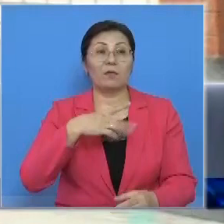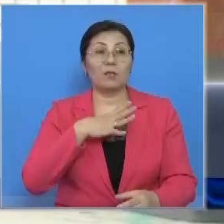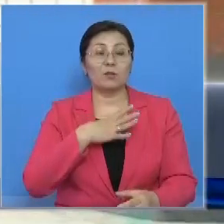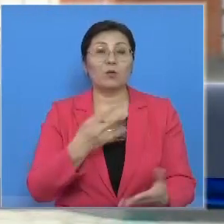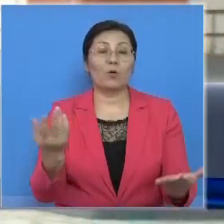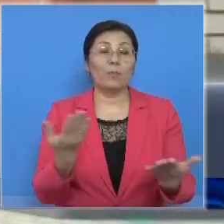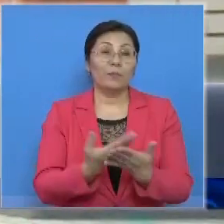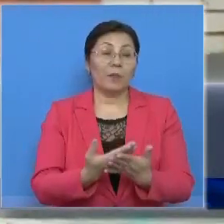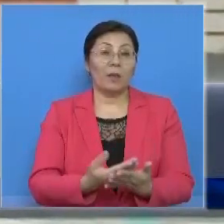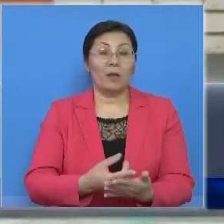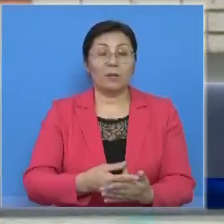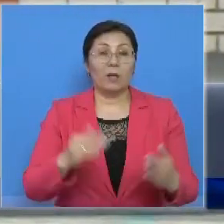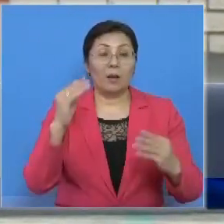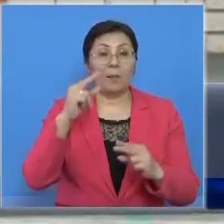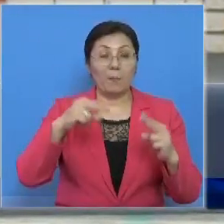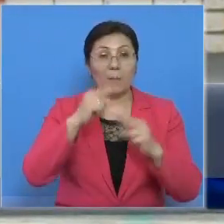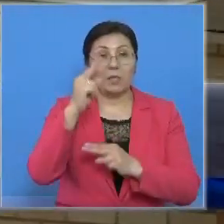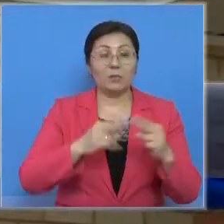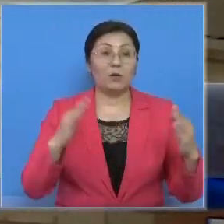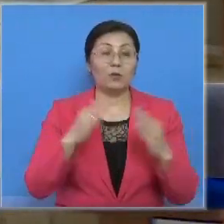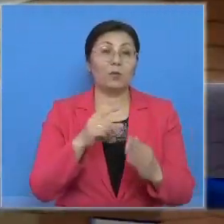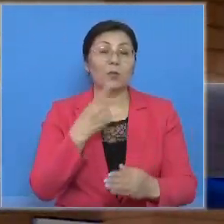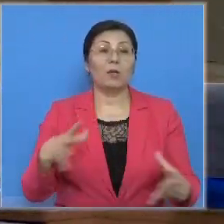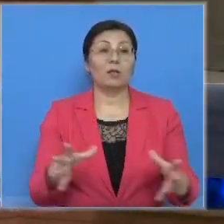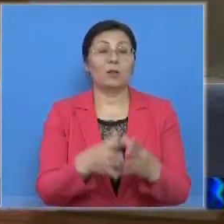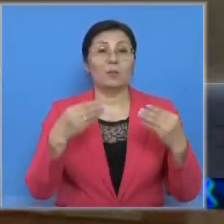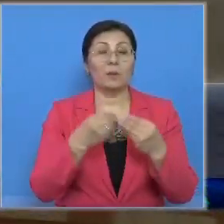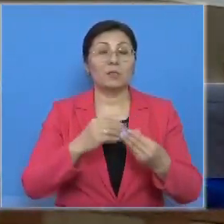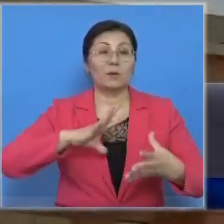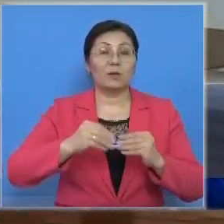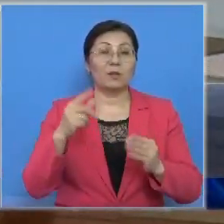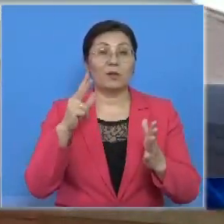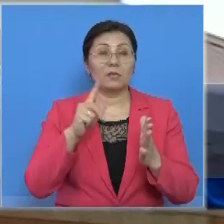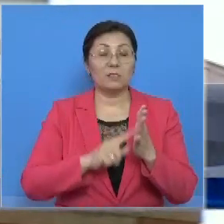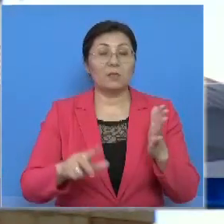дом для одной семьи. Всего в ходе паводка были потоплены 79 домов,